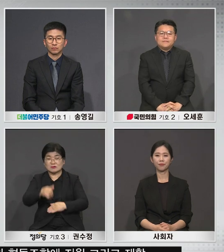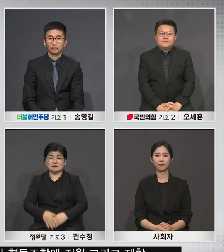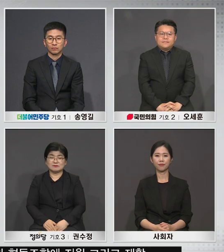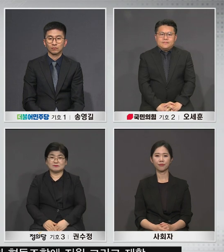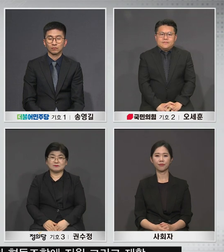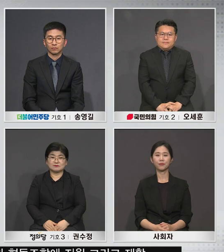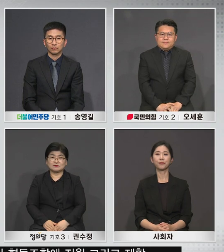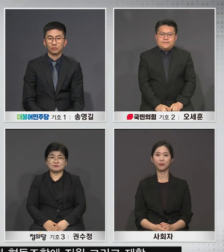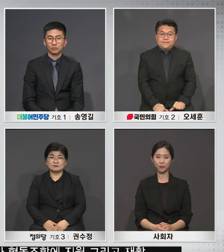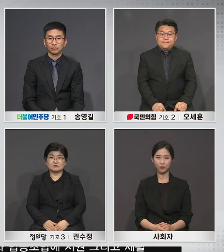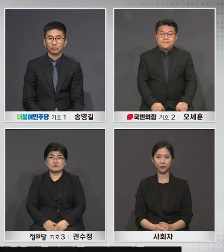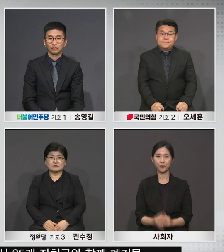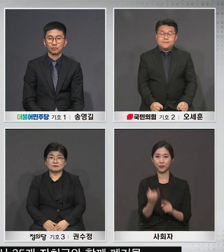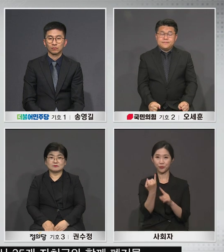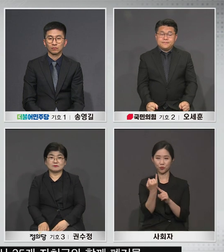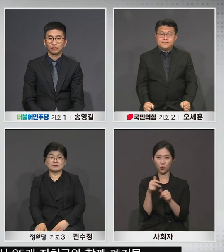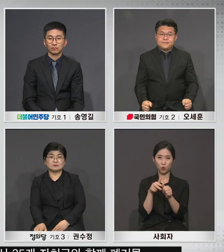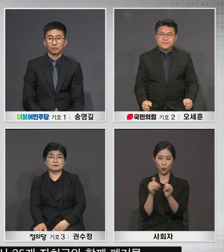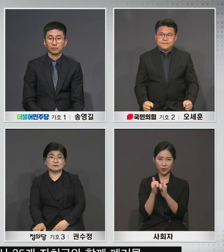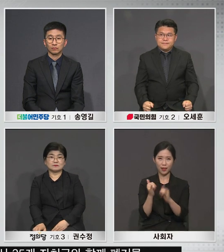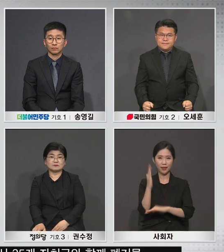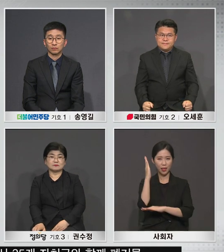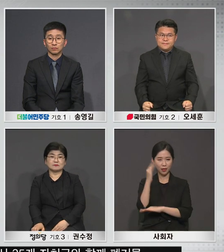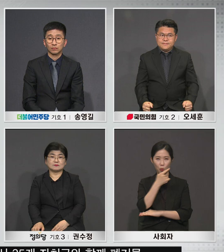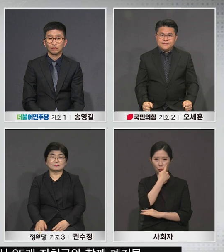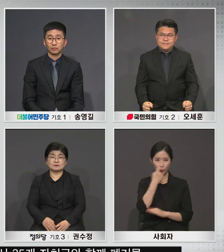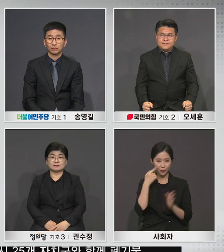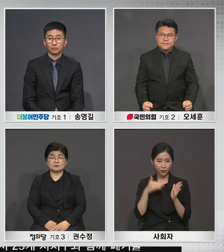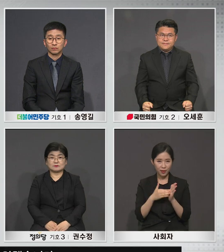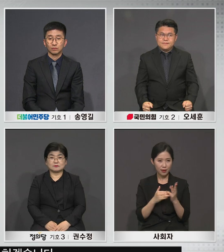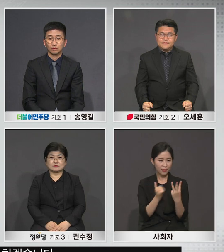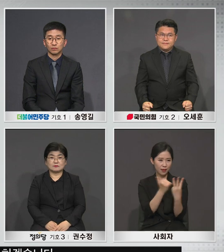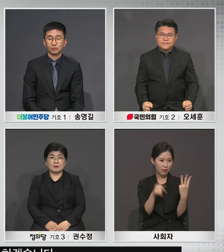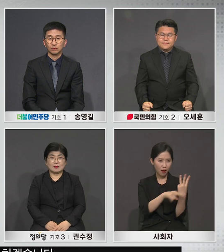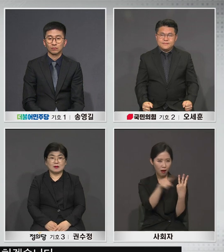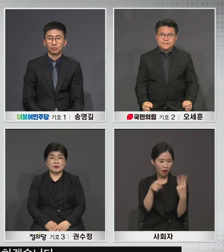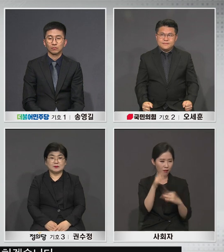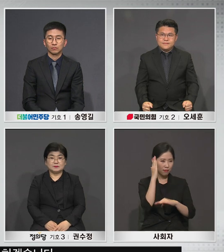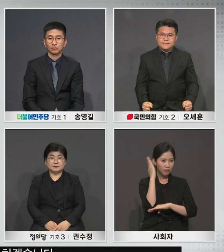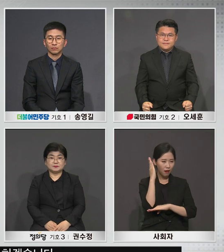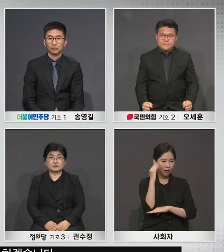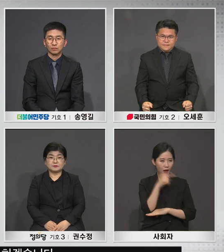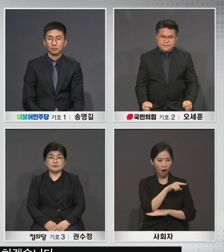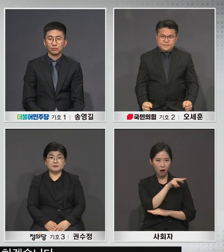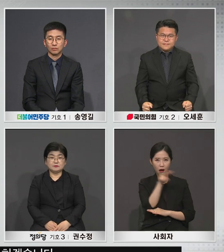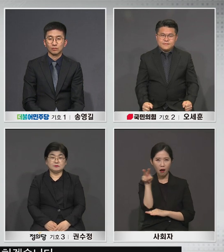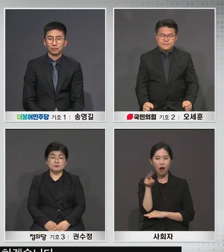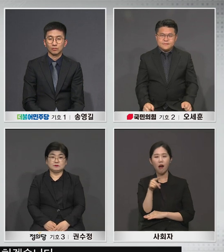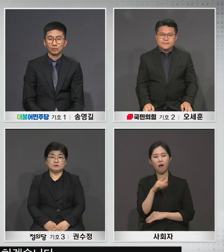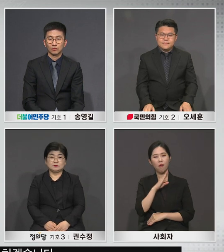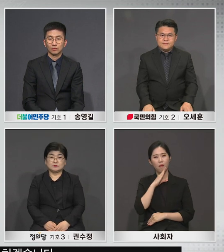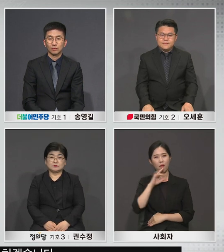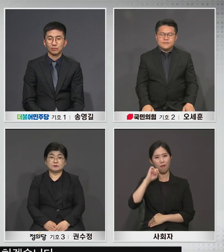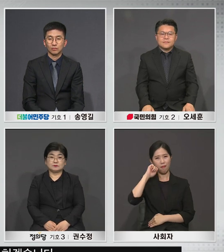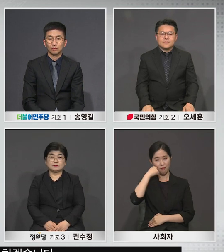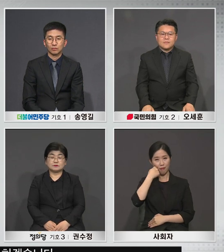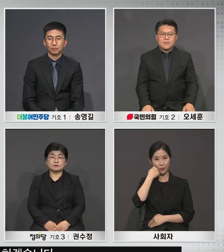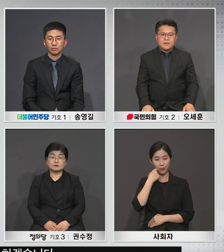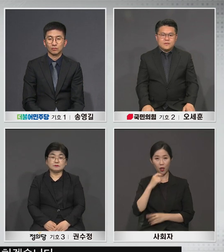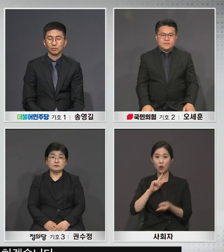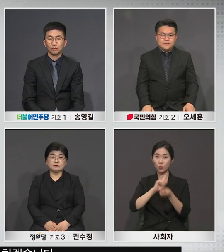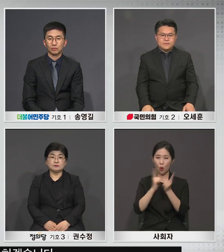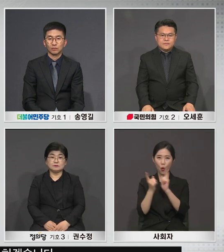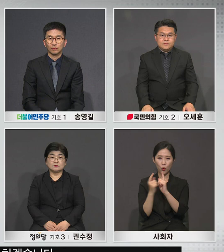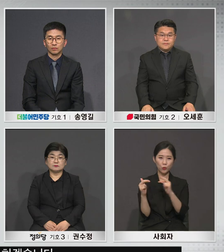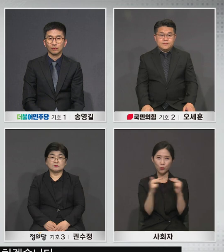후보의 의견도 들어봤고요. 사실 세 분 의견 들어보니까 참 어려운 문제구나라는 그런 생각이 좀 들긴 하는데, 상호 토론을 통해서 좀